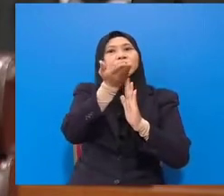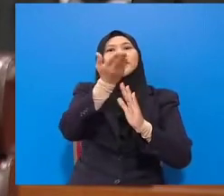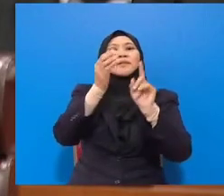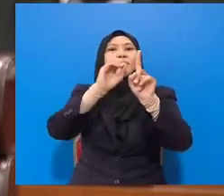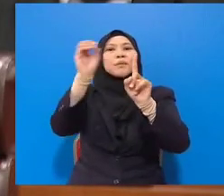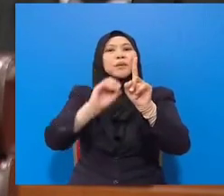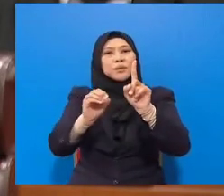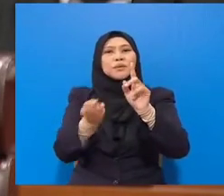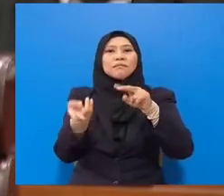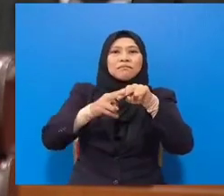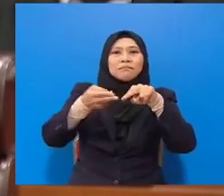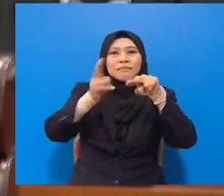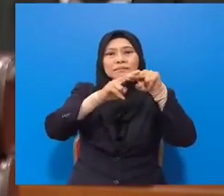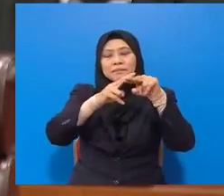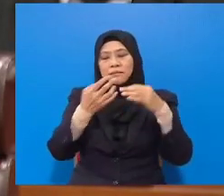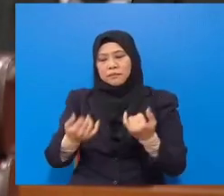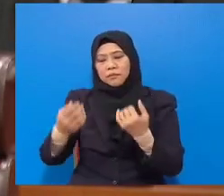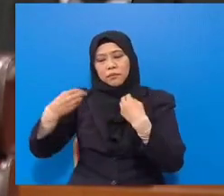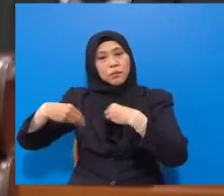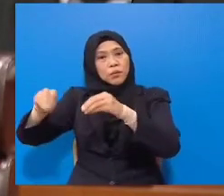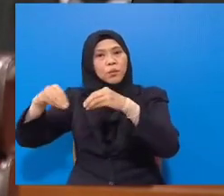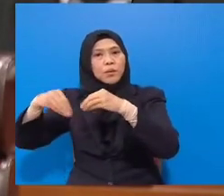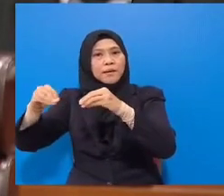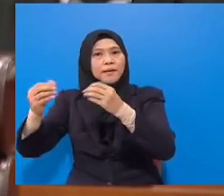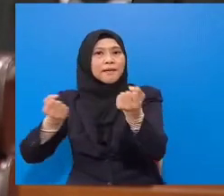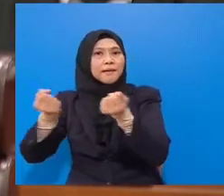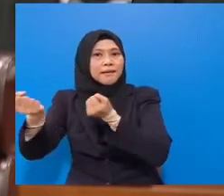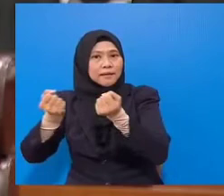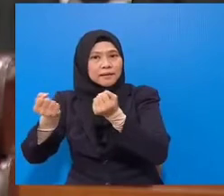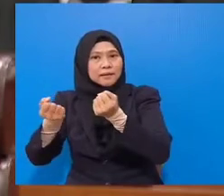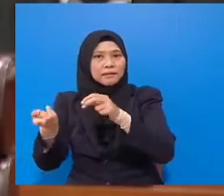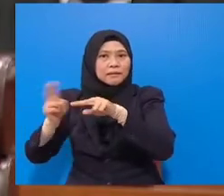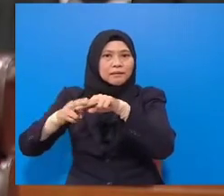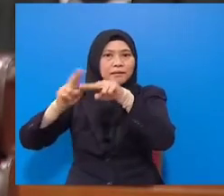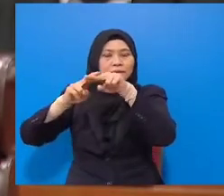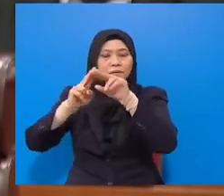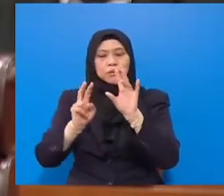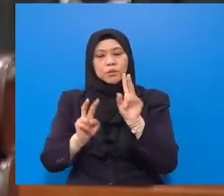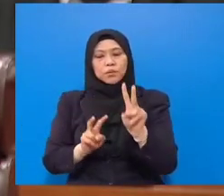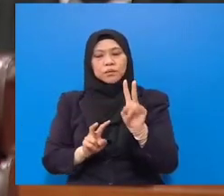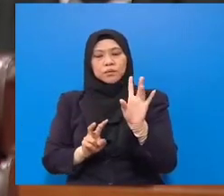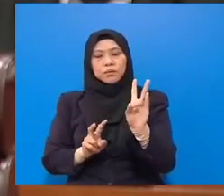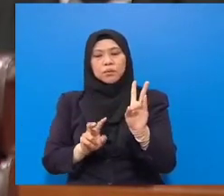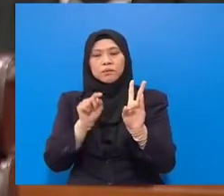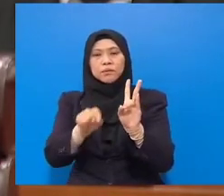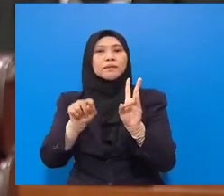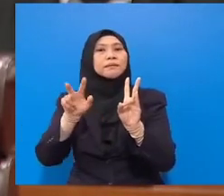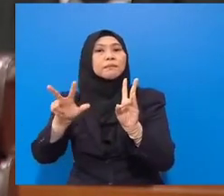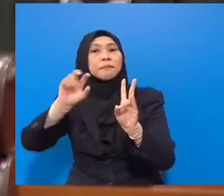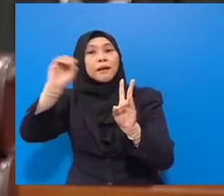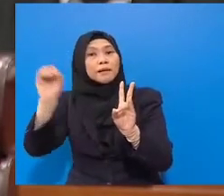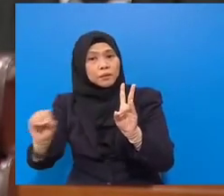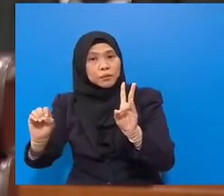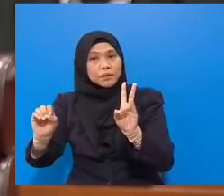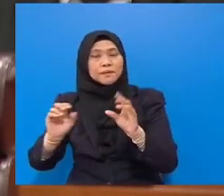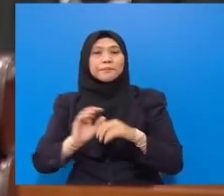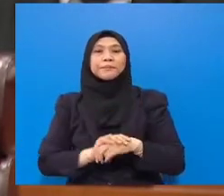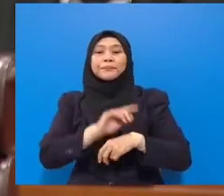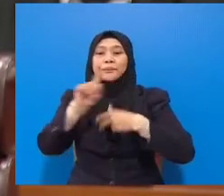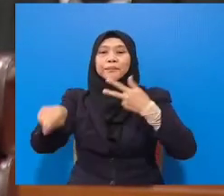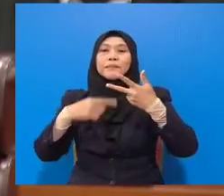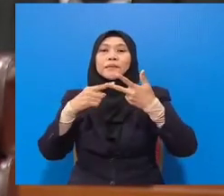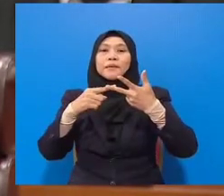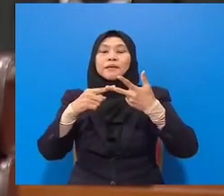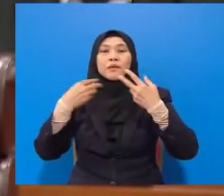tahun kedua jualan kereta penumpang mencatat kenaikan 27 peran 300 jual ketiga